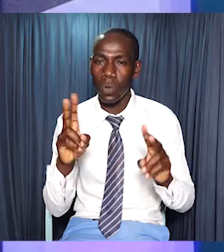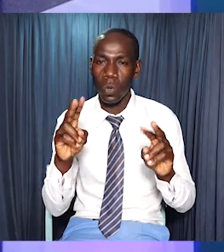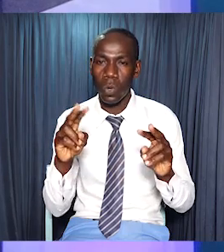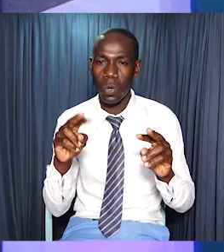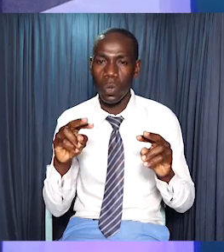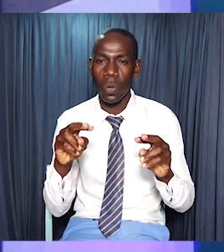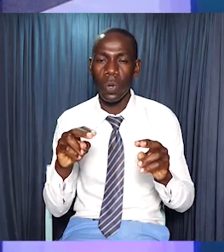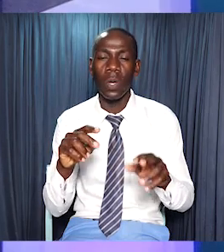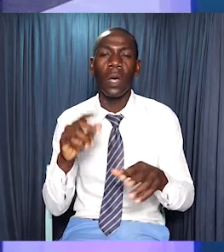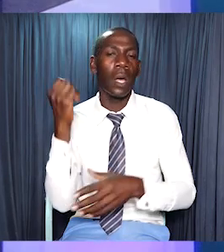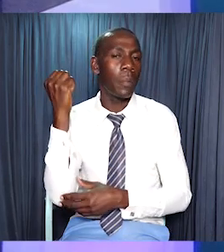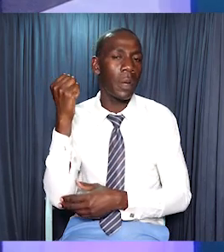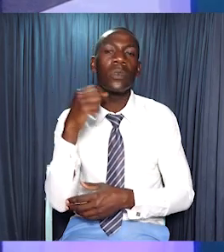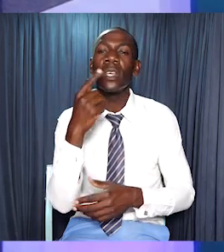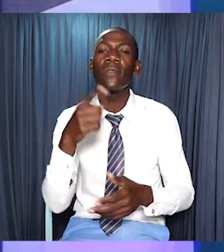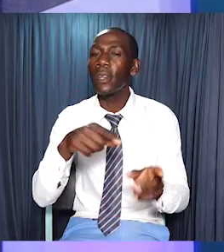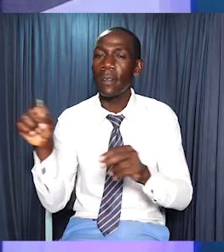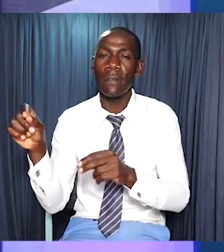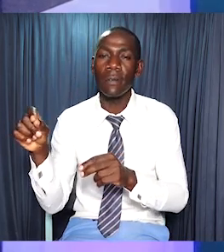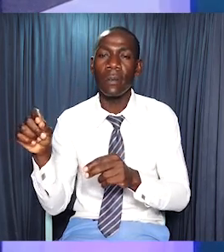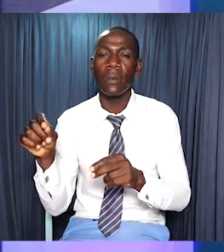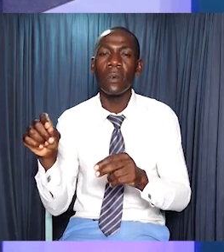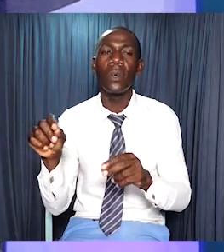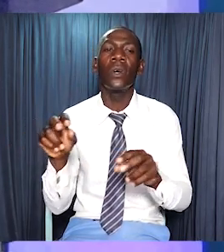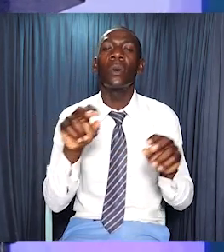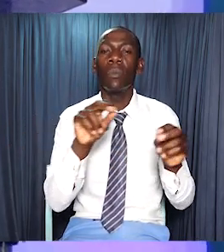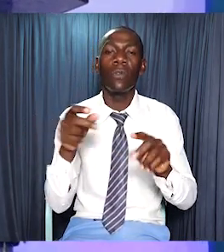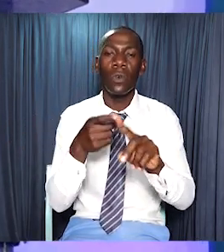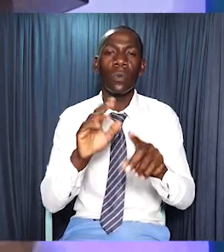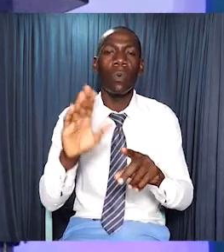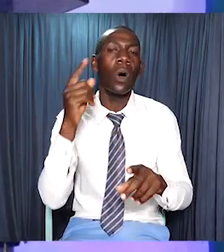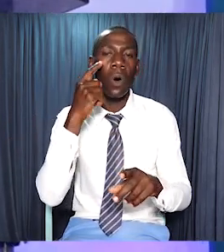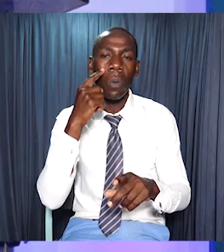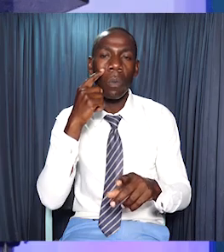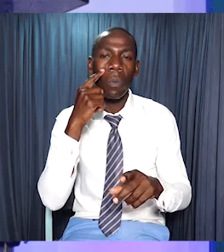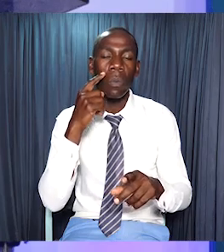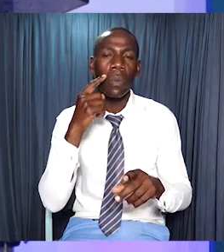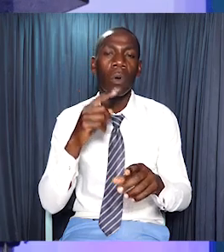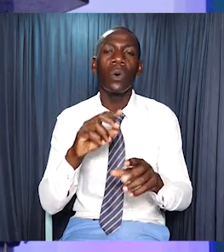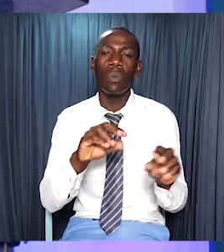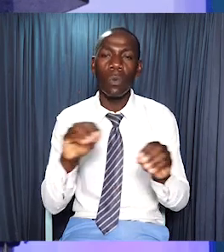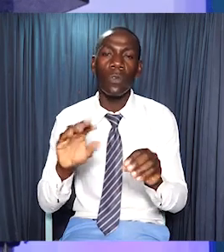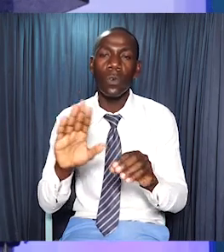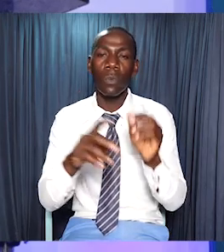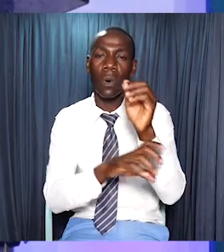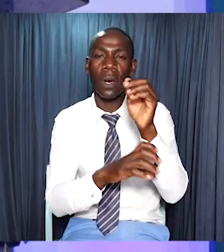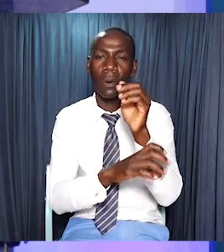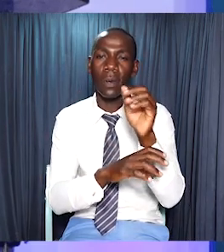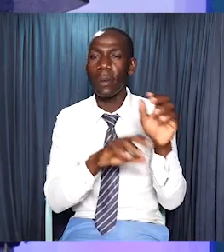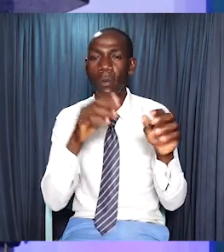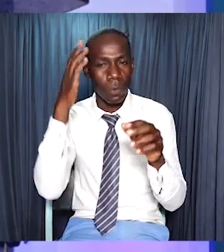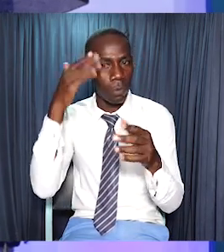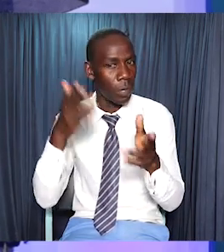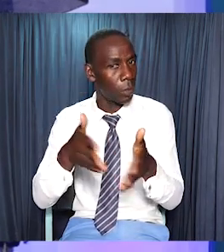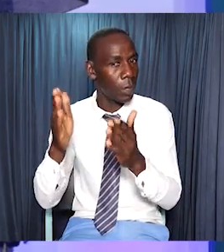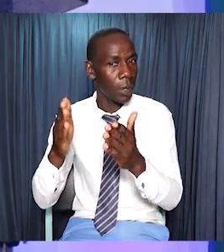Yeye alipoambiwa toka. When he was told leave, toka katika nchi yako. Leave your own country. Alishika njia asijue anaenda. He took the way not knowing where he was